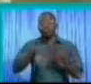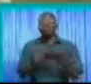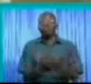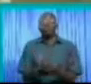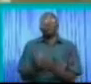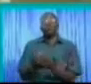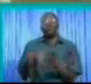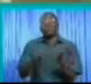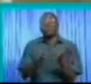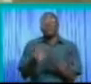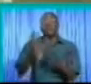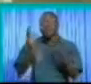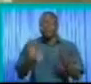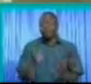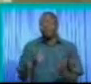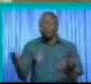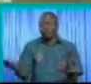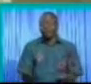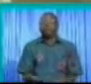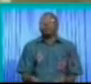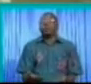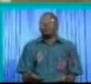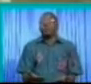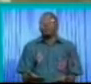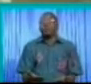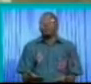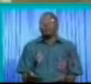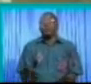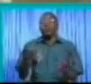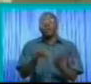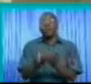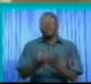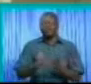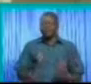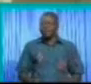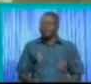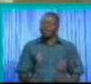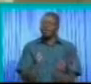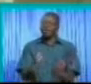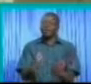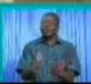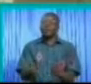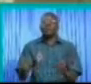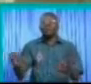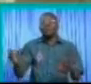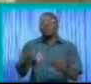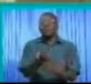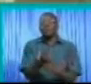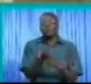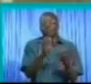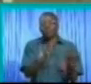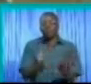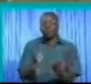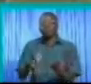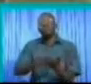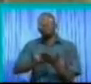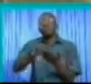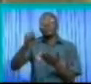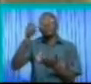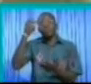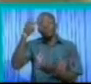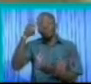dans toutes les paroisses ici, ben, on a essayé de tenir à ce mot d'ordre du Saint-Père là.